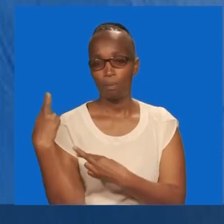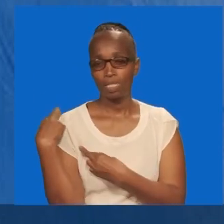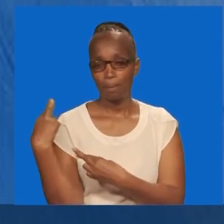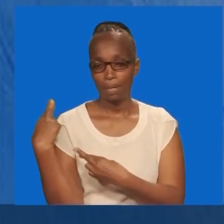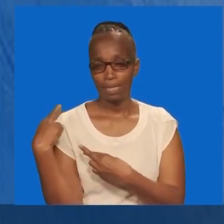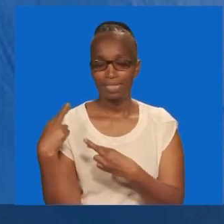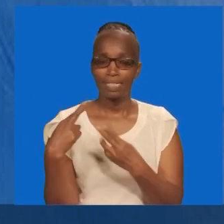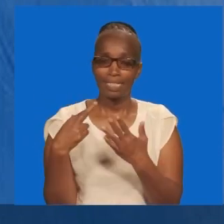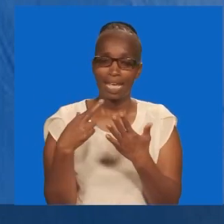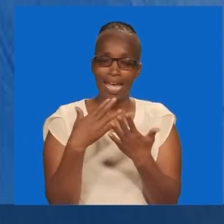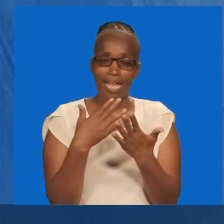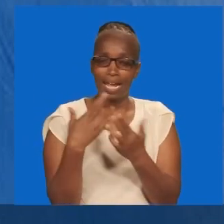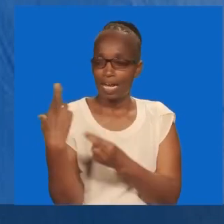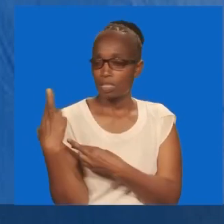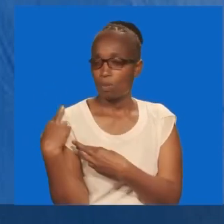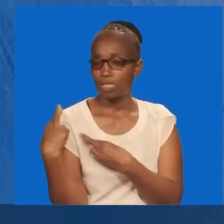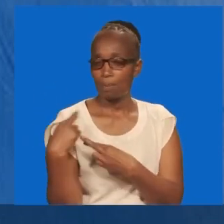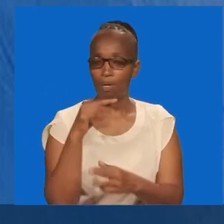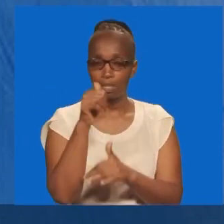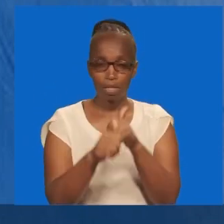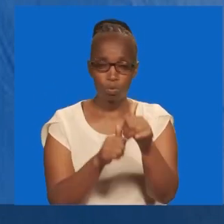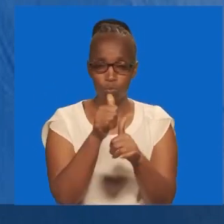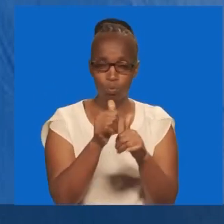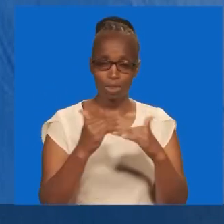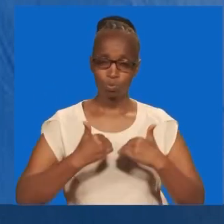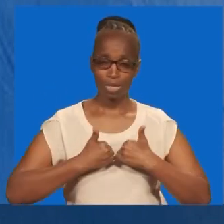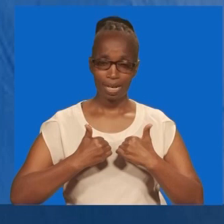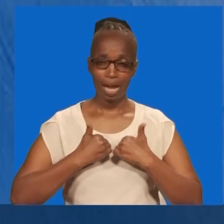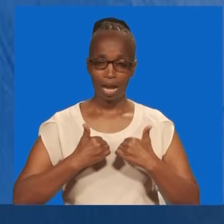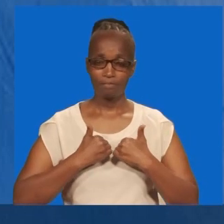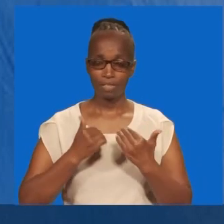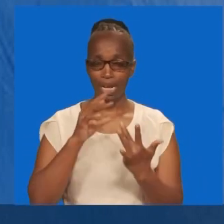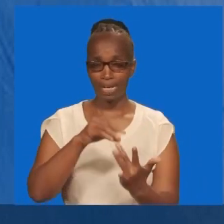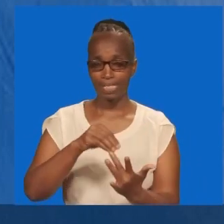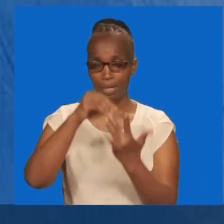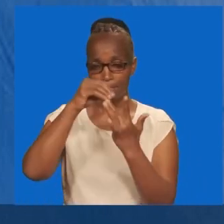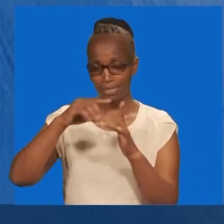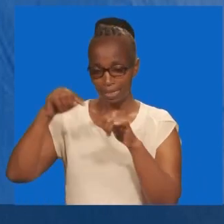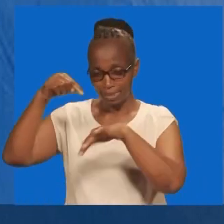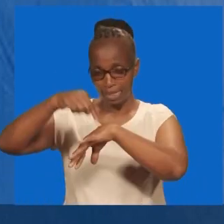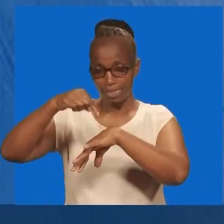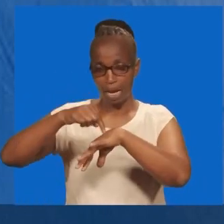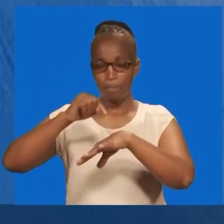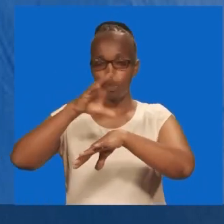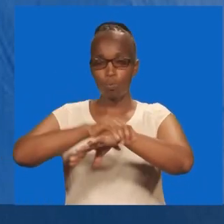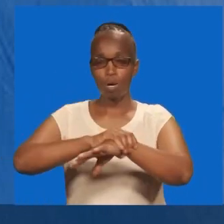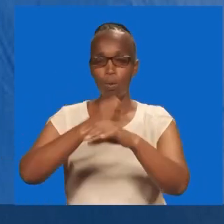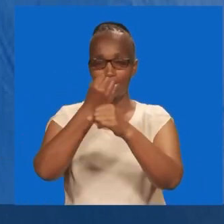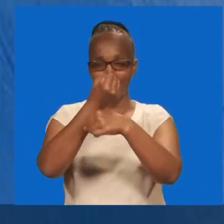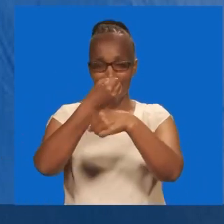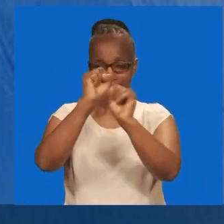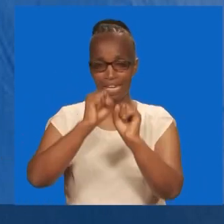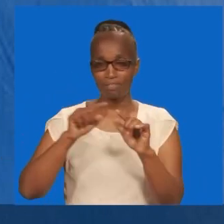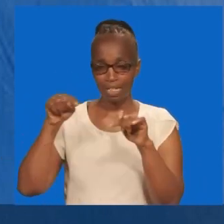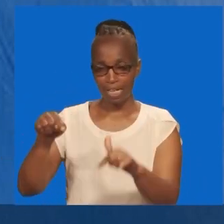responsibilities, ama mambo ambayo tumepewa, ama majukumu ambayo tumepewa wakati ambapo